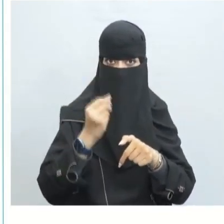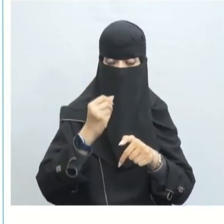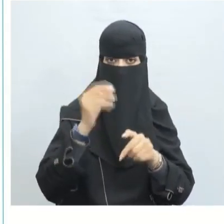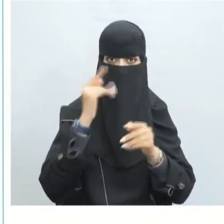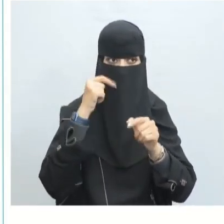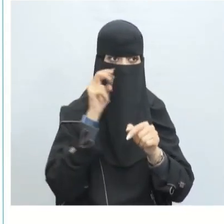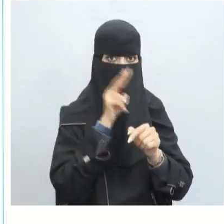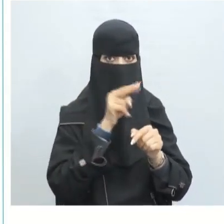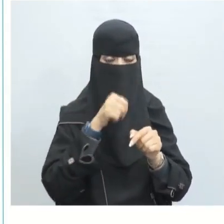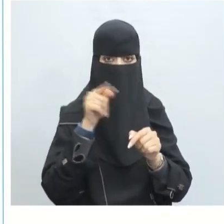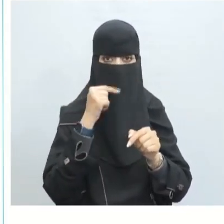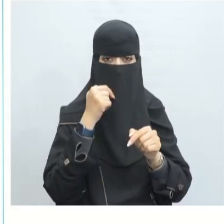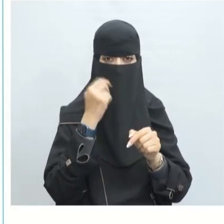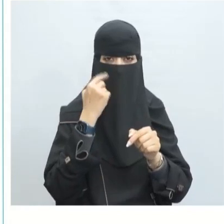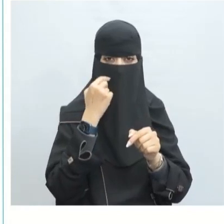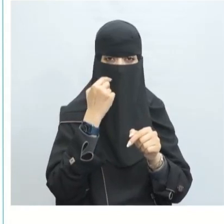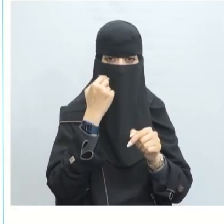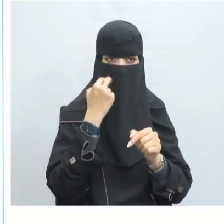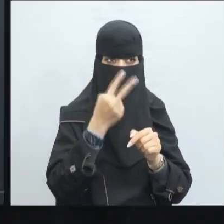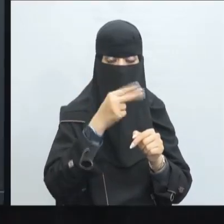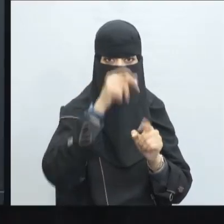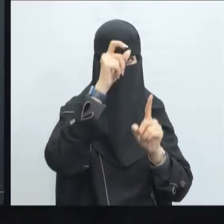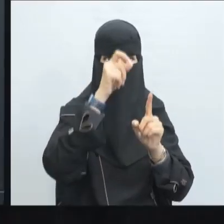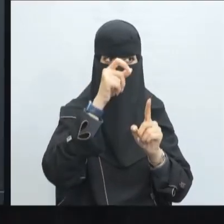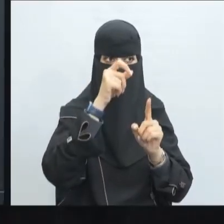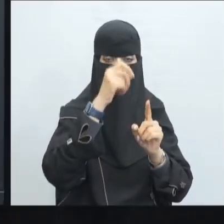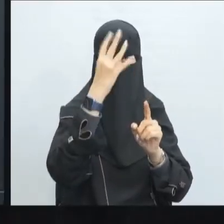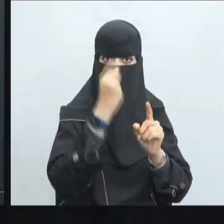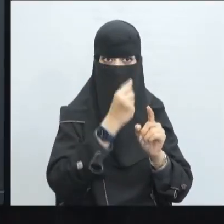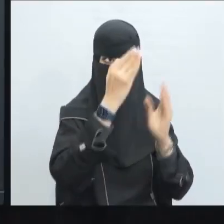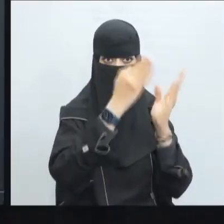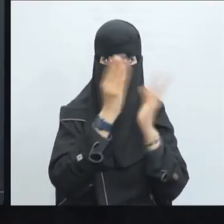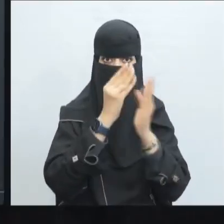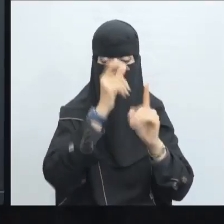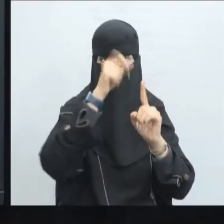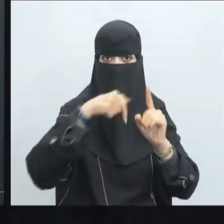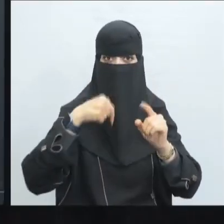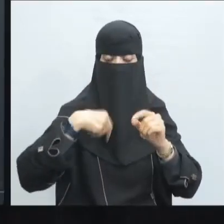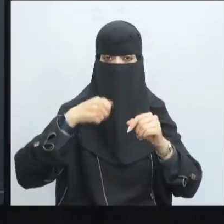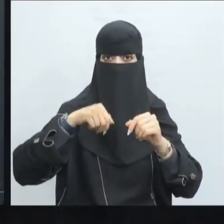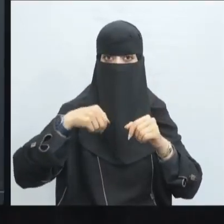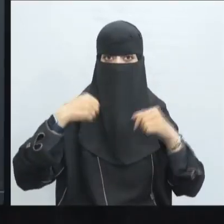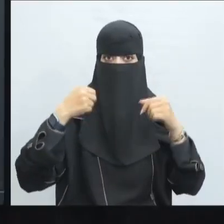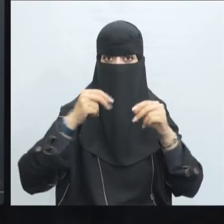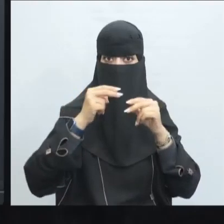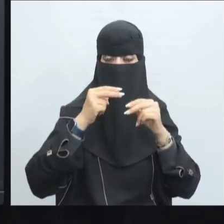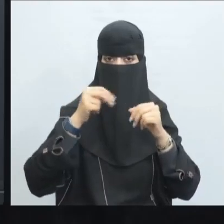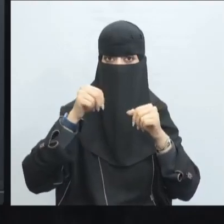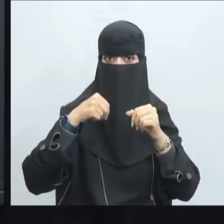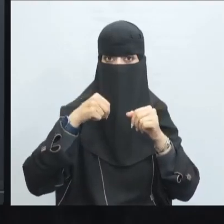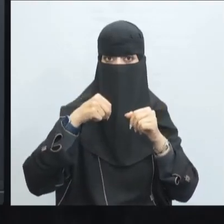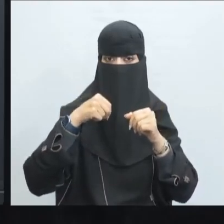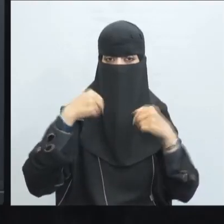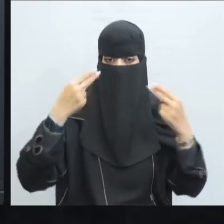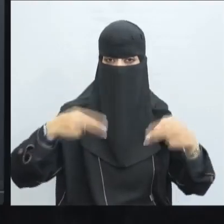مهرجان تمور القصيم او بريده او مثلا حينما نتحدث عن عدد زوار مهرجانات او موسم الرياض